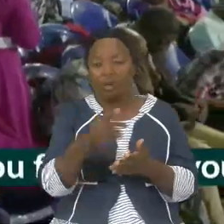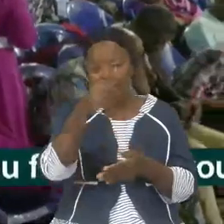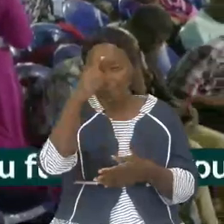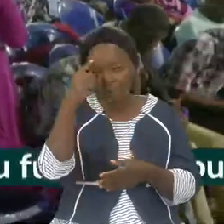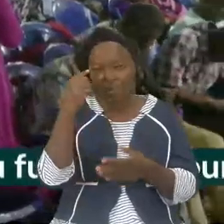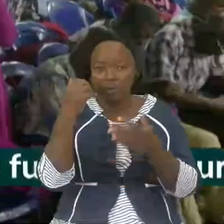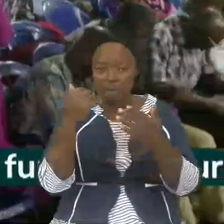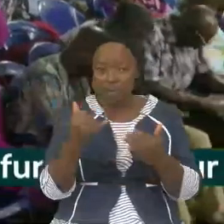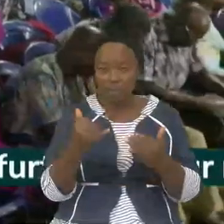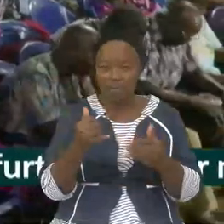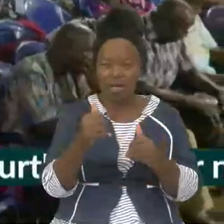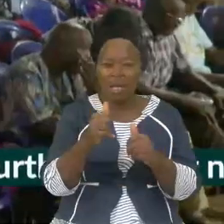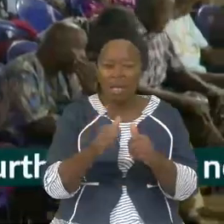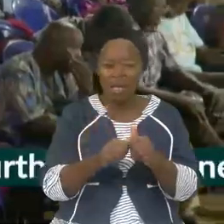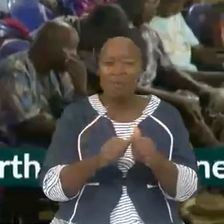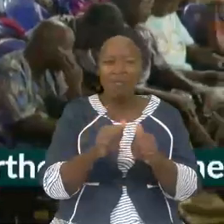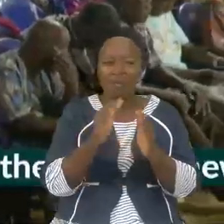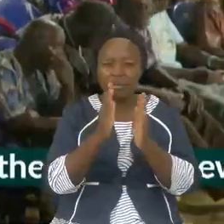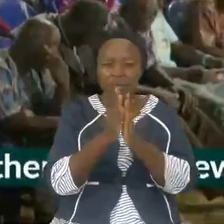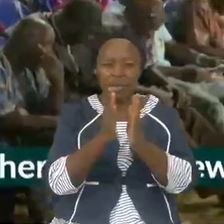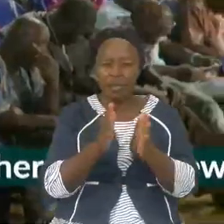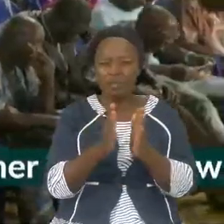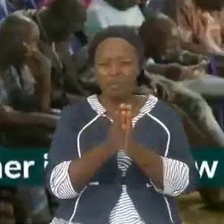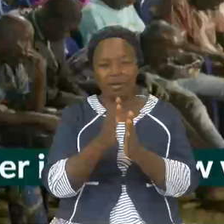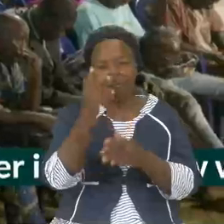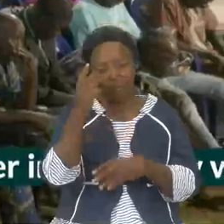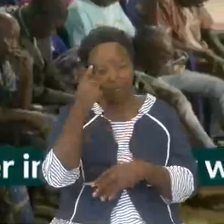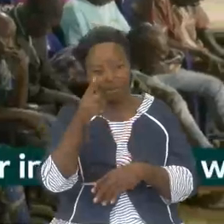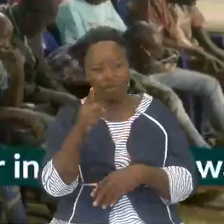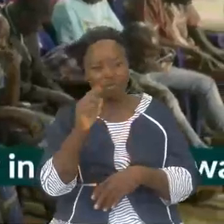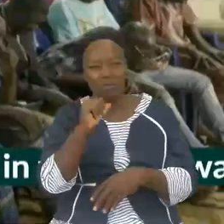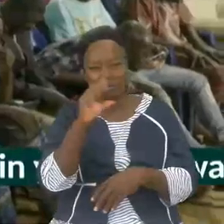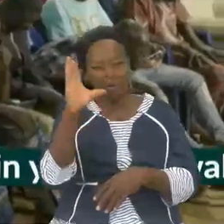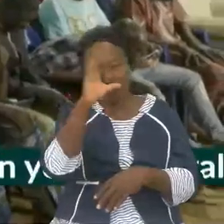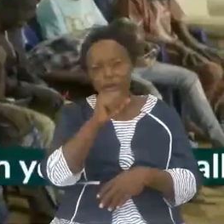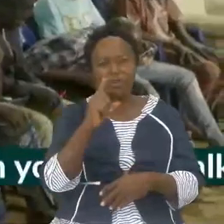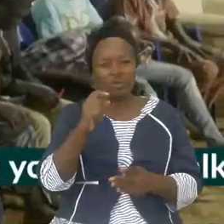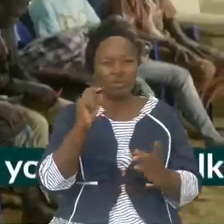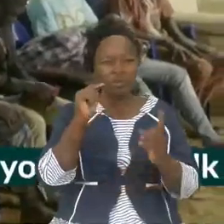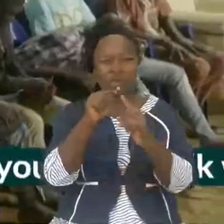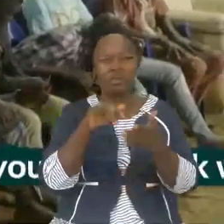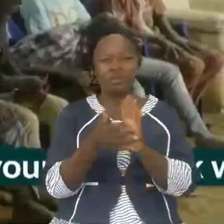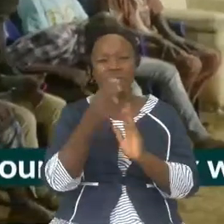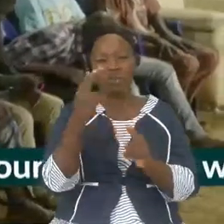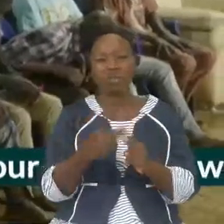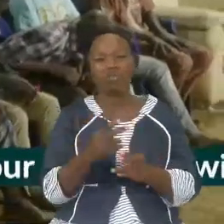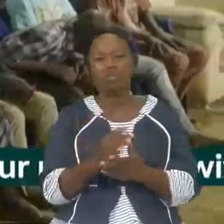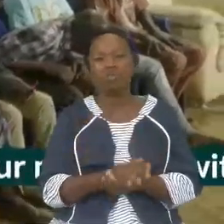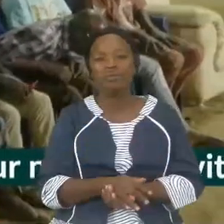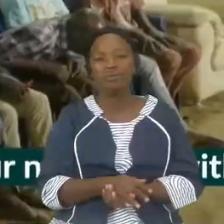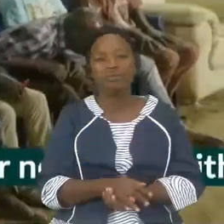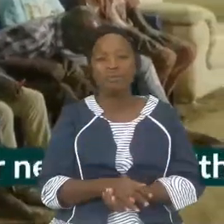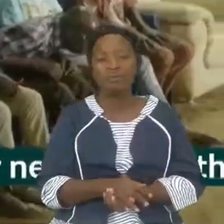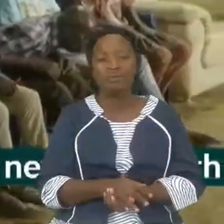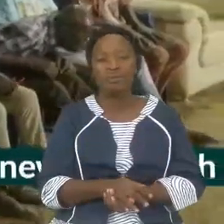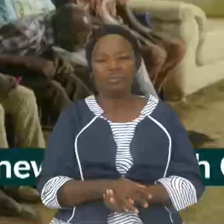Donnez toutes vos coordonnées aux conseillers parce que présentement et dorénavant,